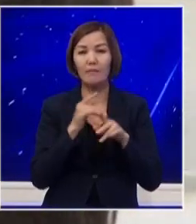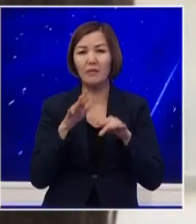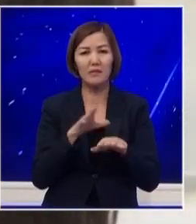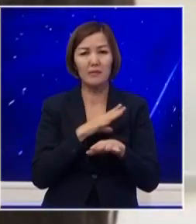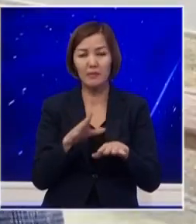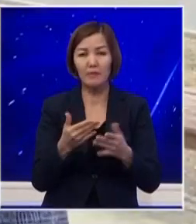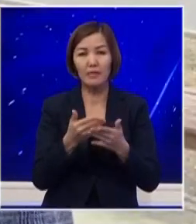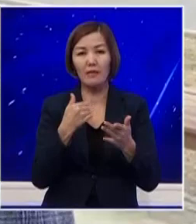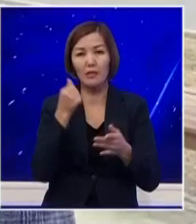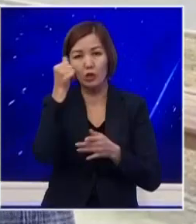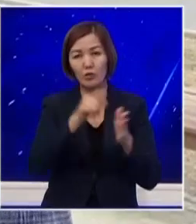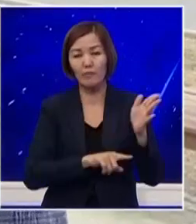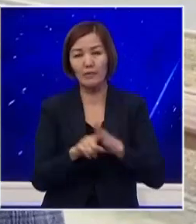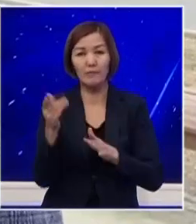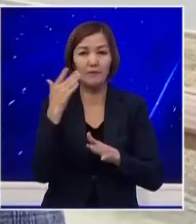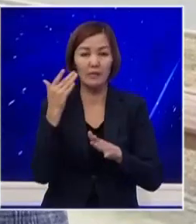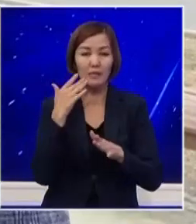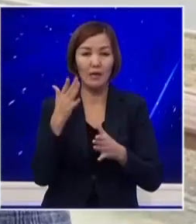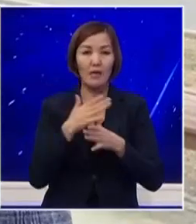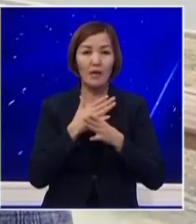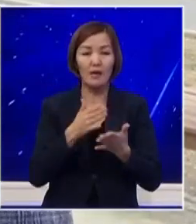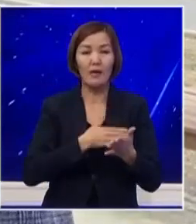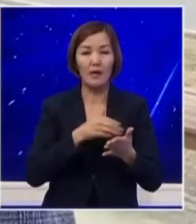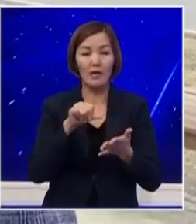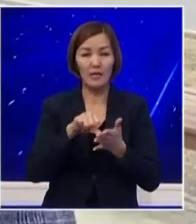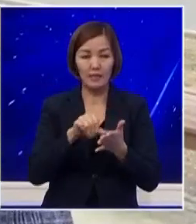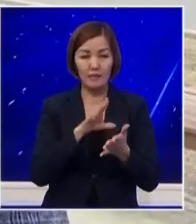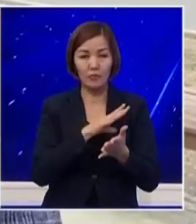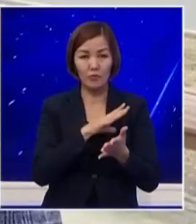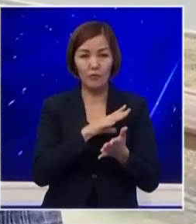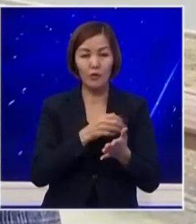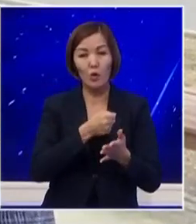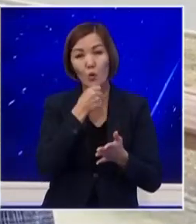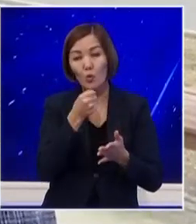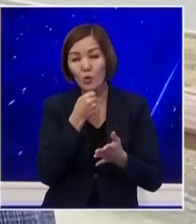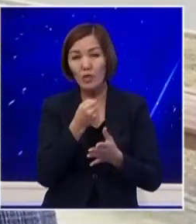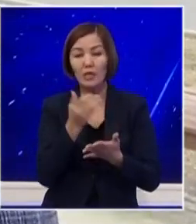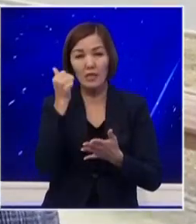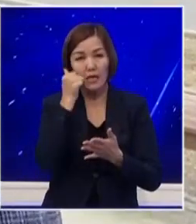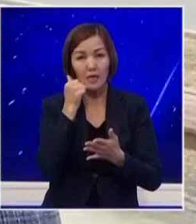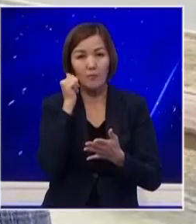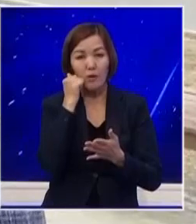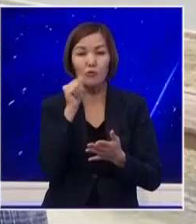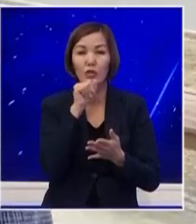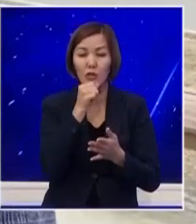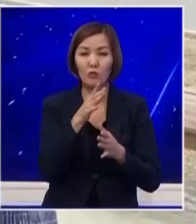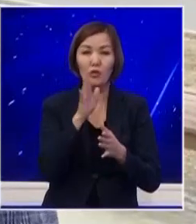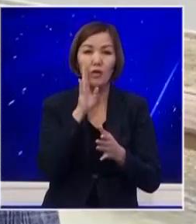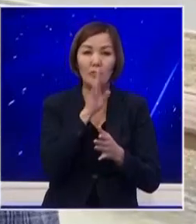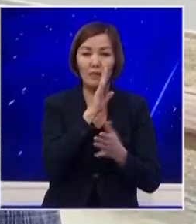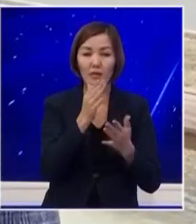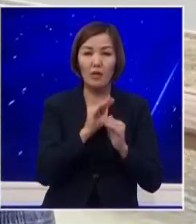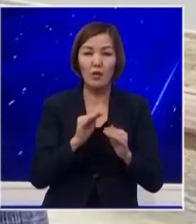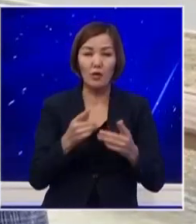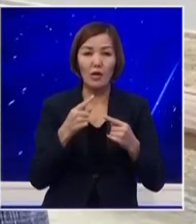біз жыл басынан бастап ұйымдастырып келатырмыз. Оның ішінде айтып өтетініміз жаңағы үлкен кісілерге, қарт кісілерге, жалғыз басты, көп балалы және